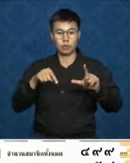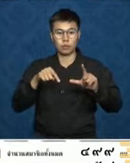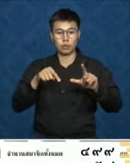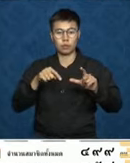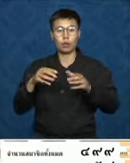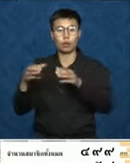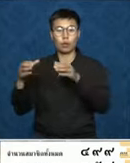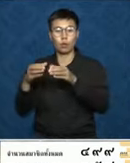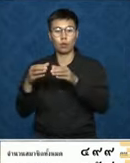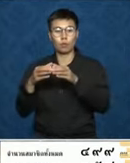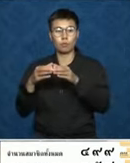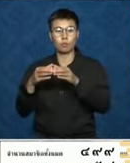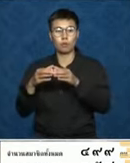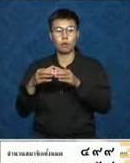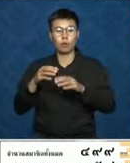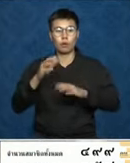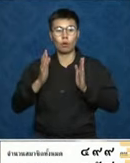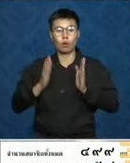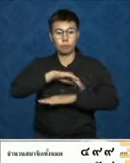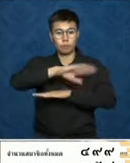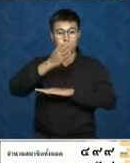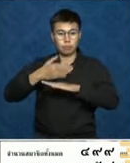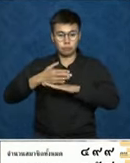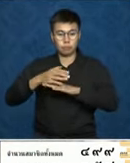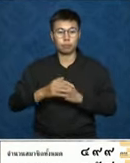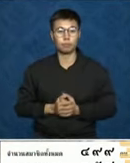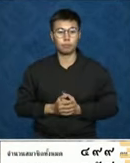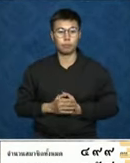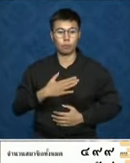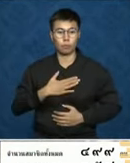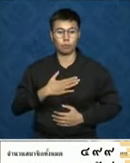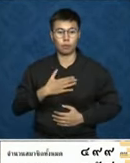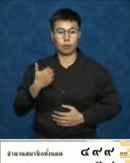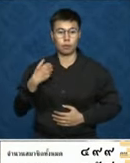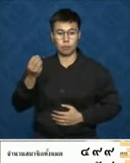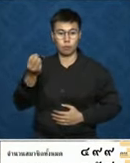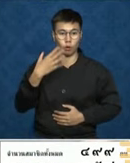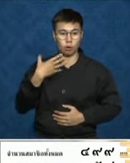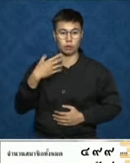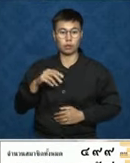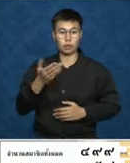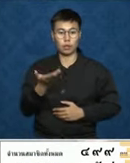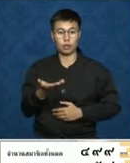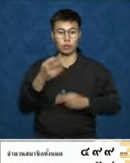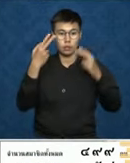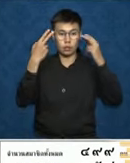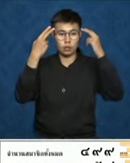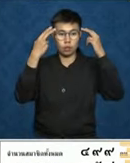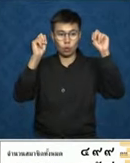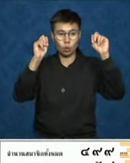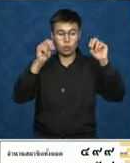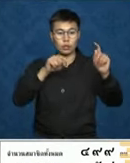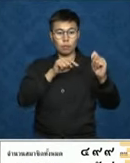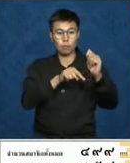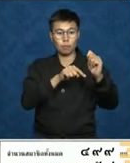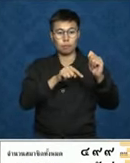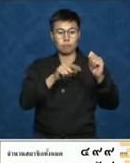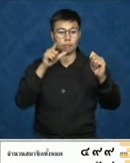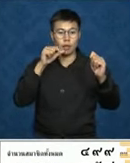ชาติพันธ์และชนเผ่าพื้นเมืองครับท่านประธานครับผมได้รับการประสานงานกับท่านนายกเอ่อตำบลแม่สาม